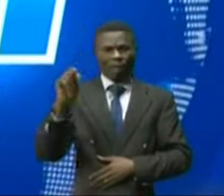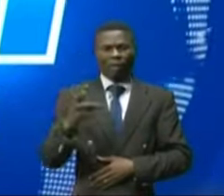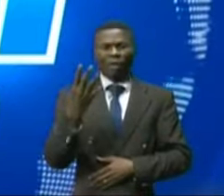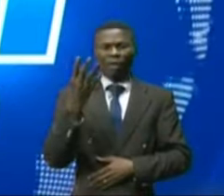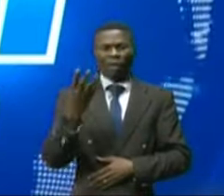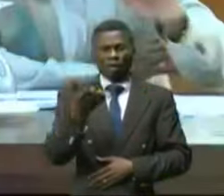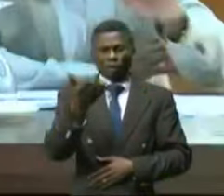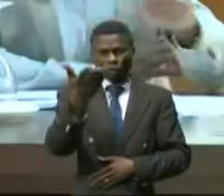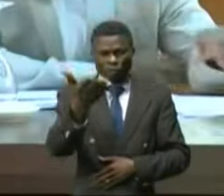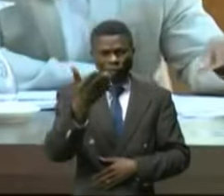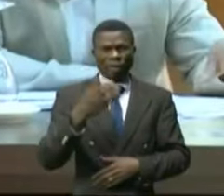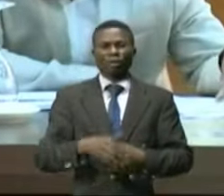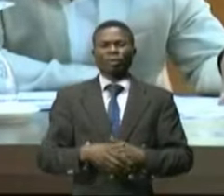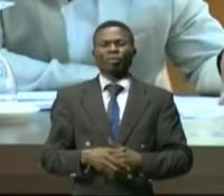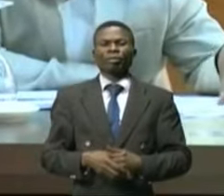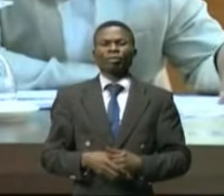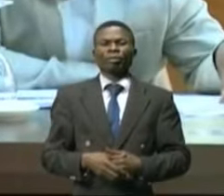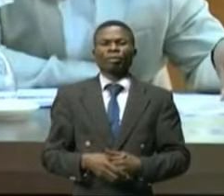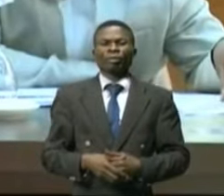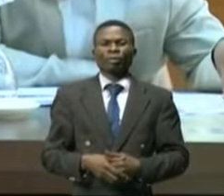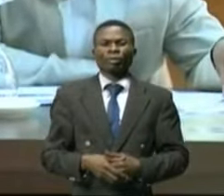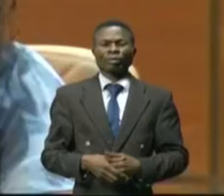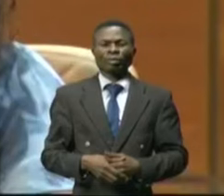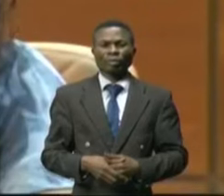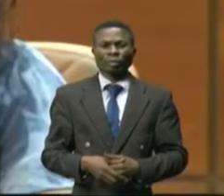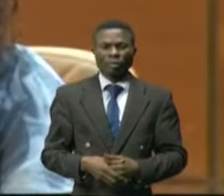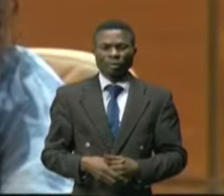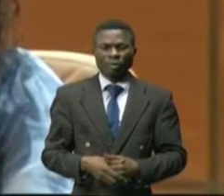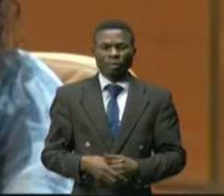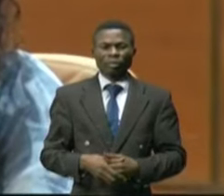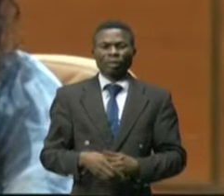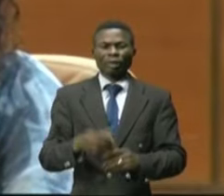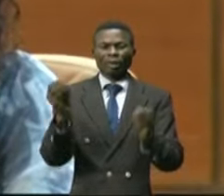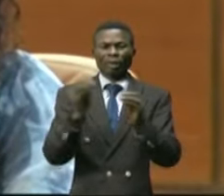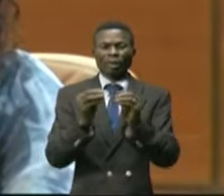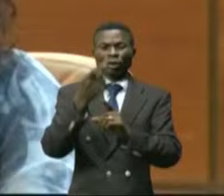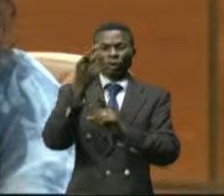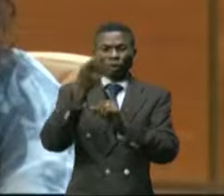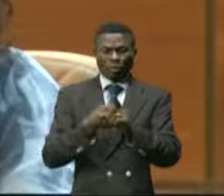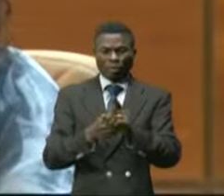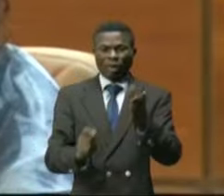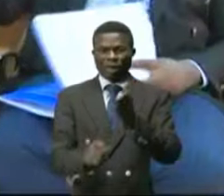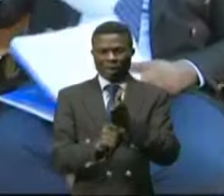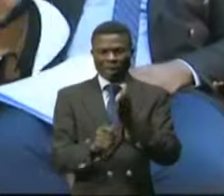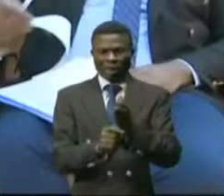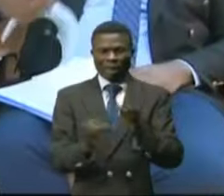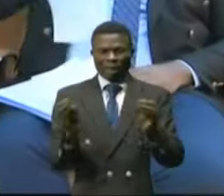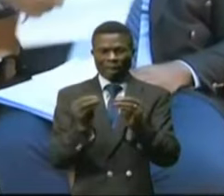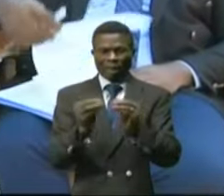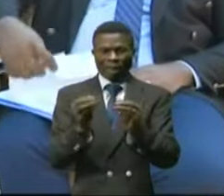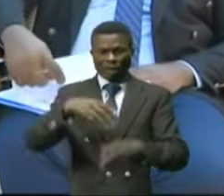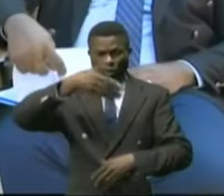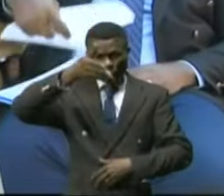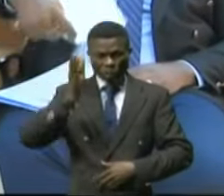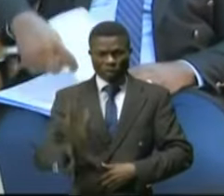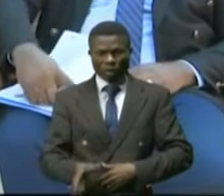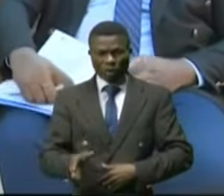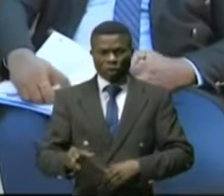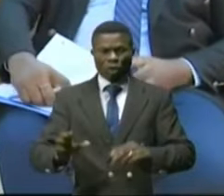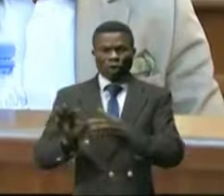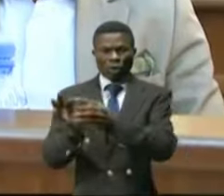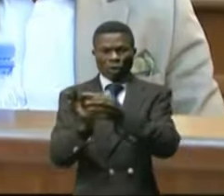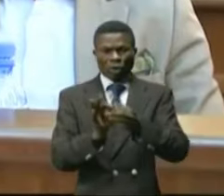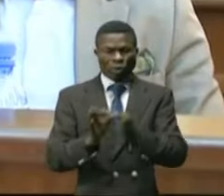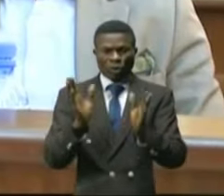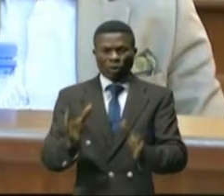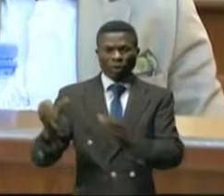ce reportage. C'est une rencontre mensuelle purement technique qui réunit les experts de la coordination